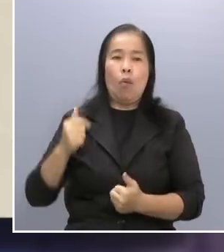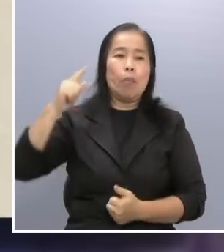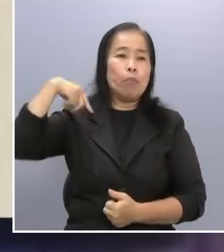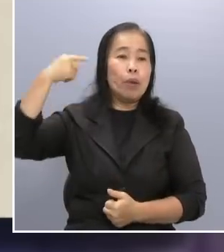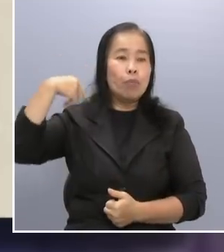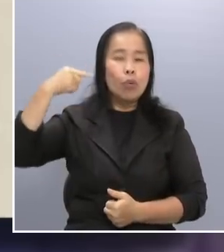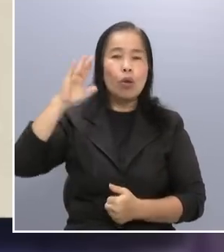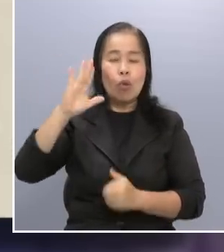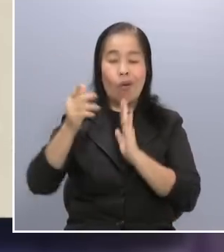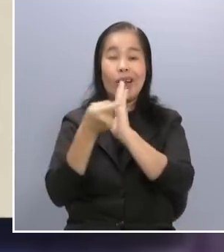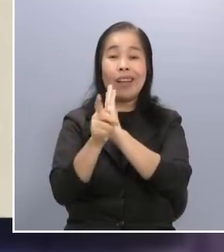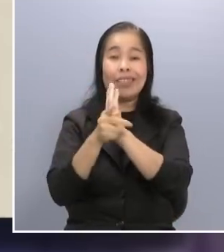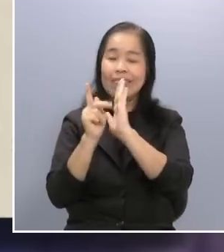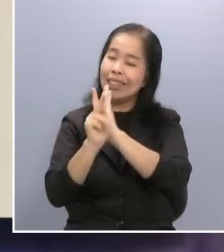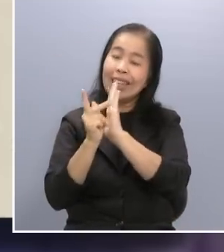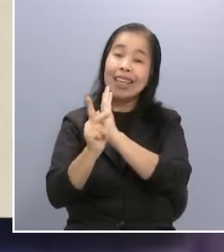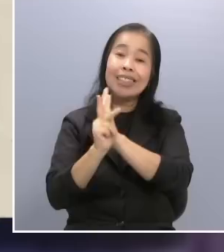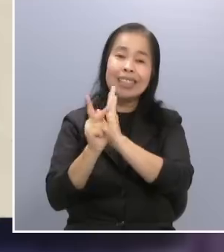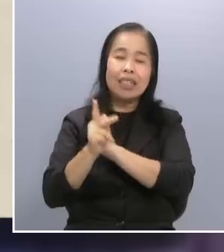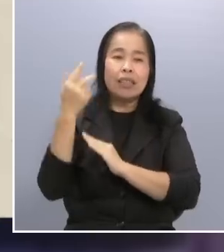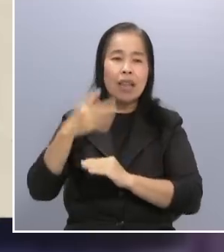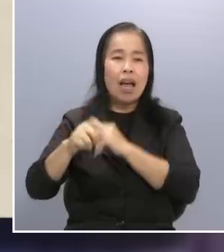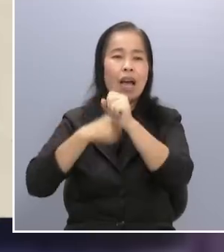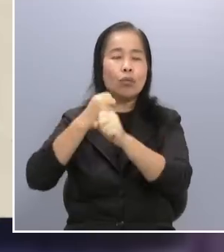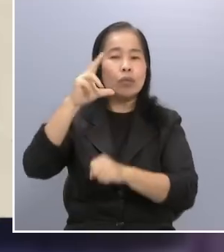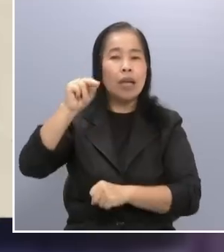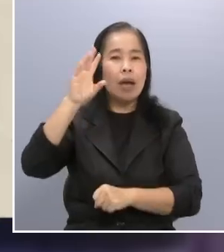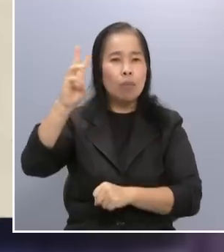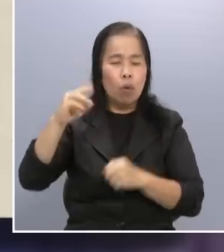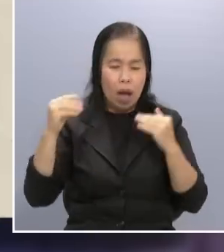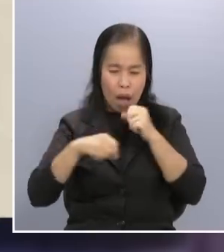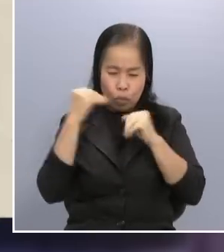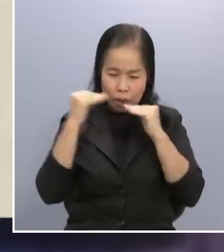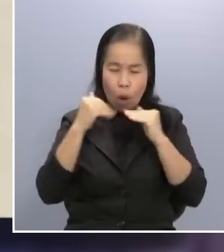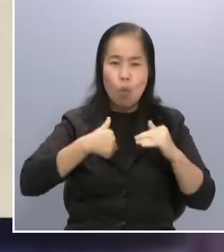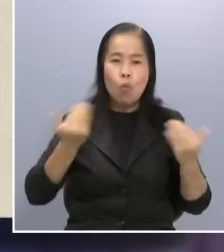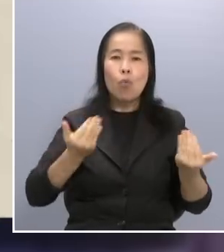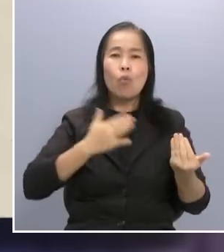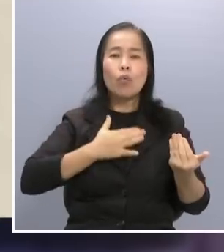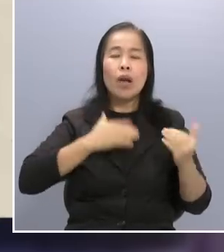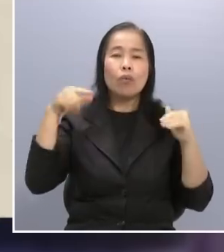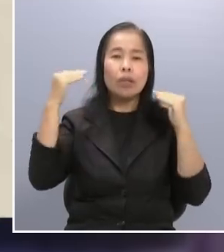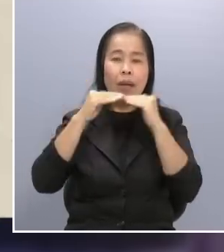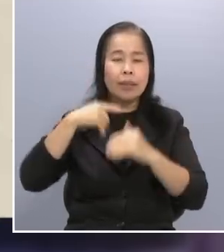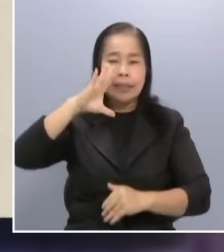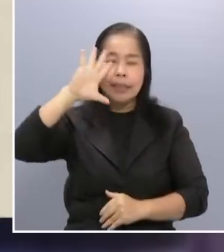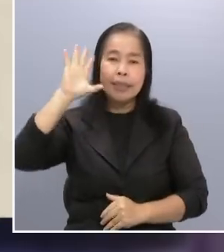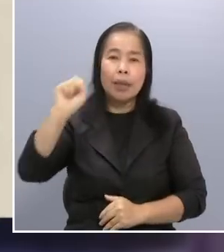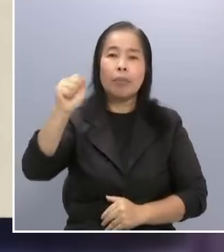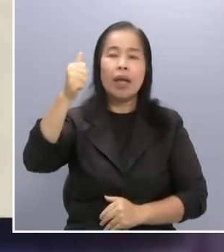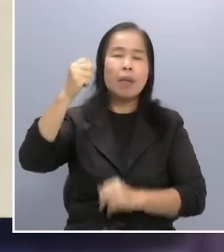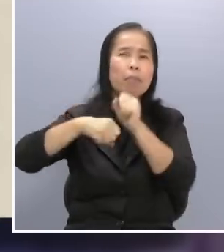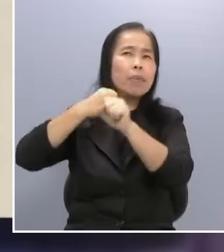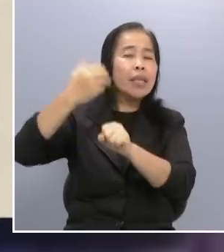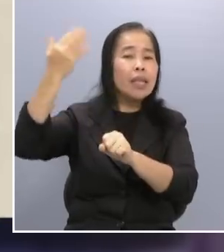รสินอายุ36ปีรุ่นราวคราวเดียวกับลูกสาวเลยคุณแหวนเนี่ยจับผู้หญิงคนนี้ได้เมื่อต้นปีที่แล้ว